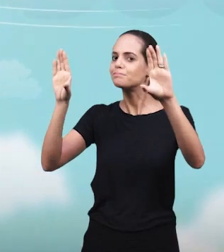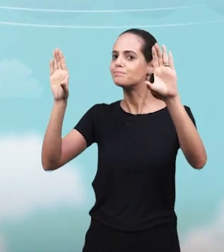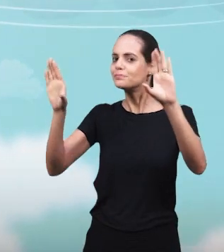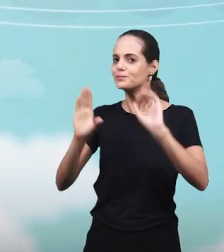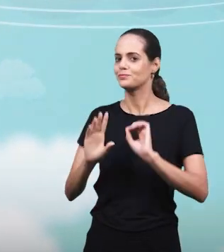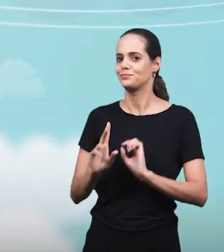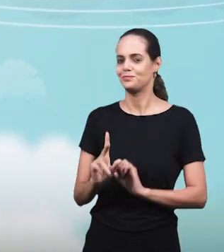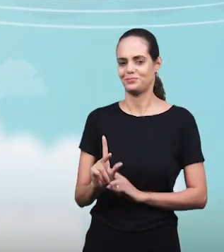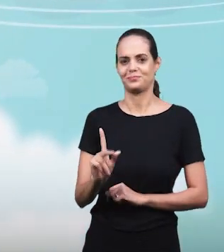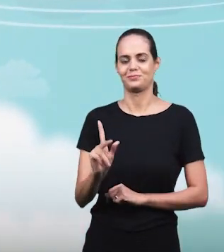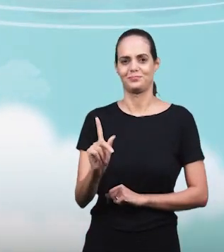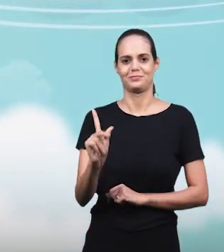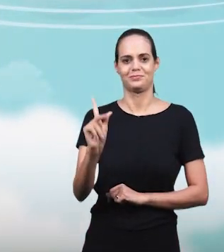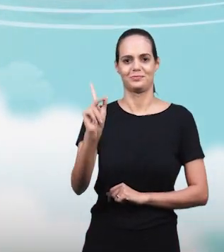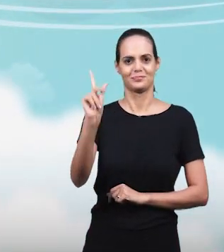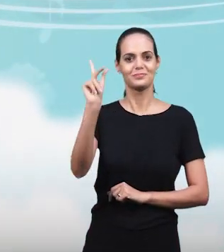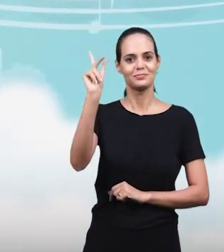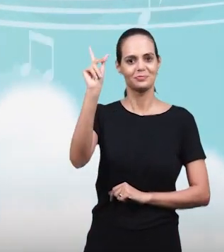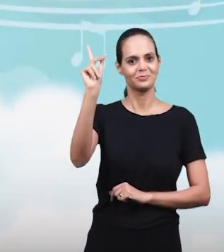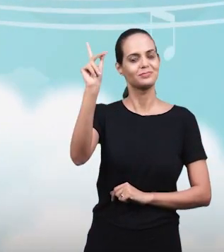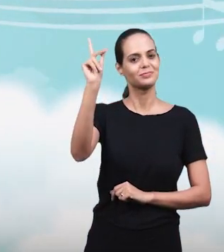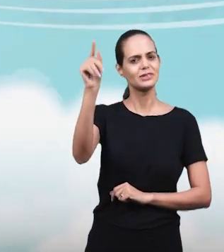pátria celestial.